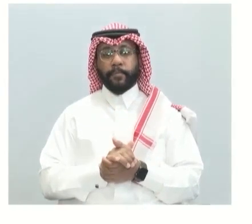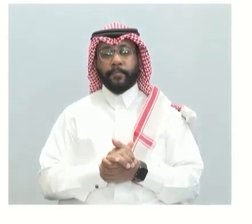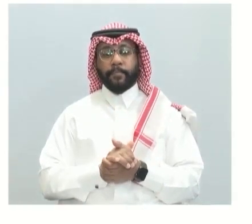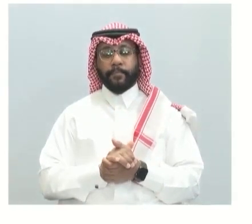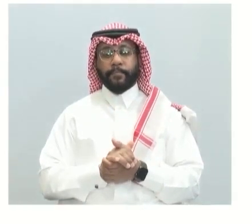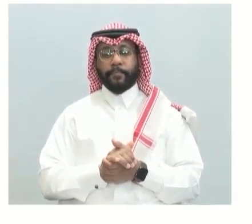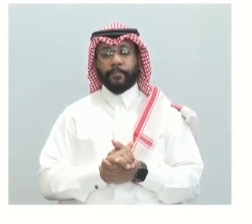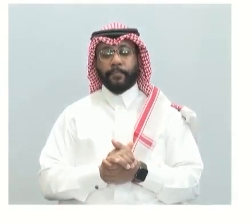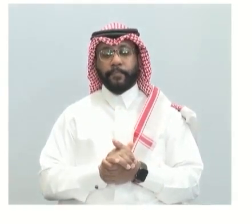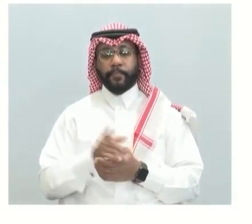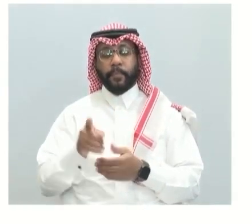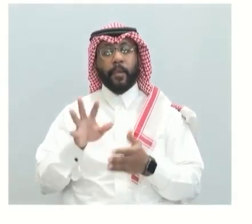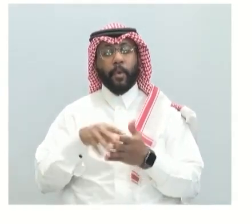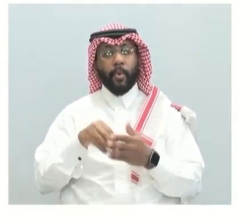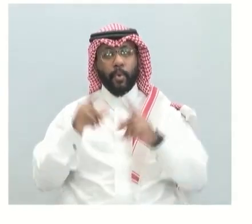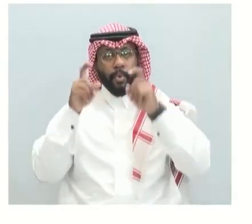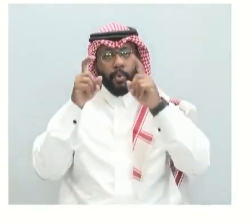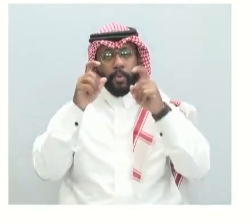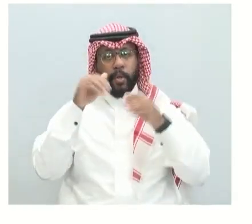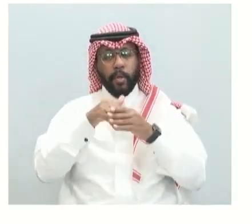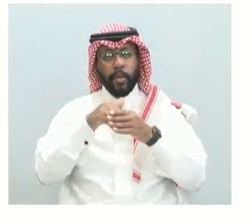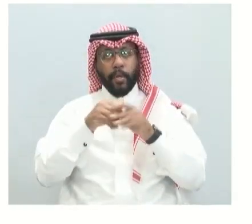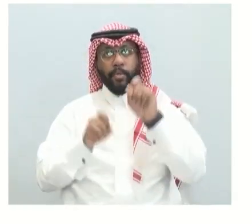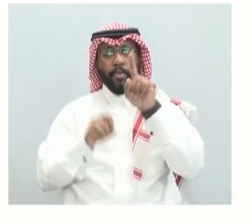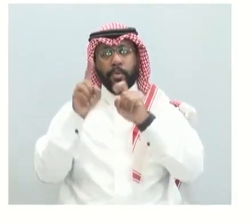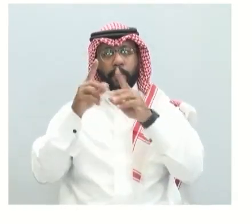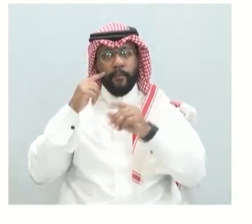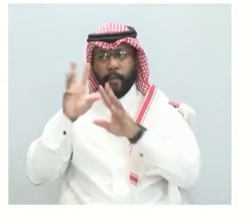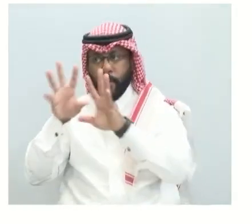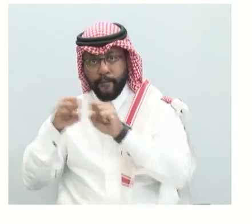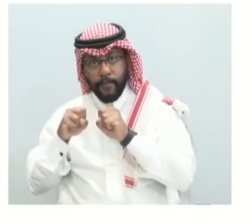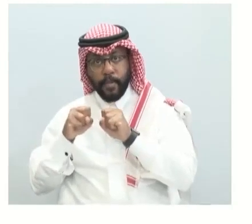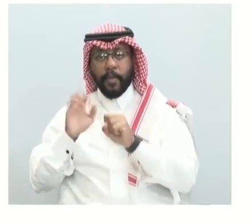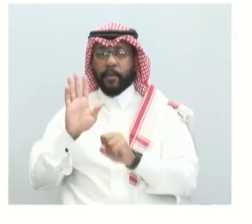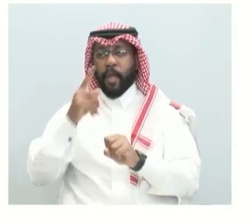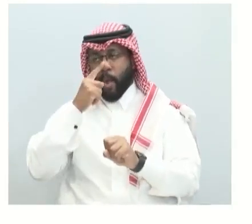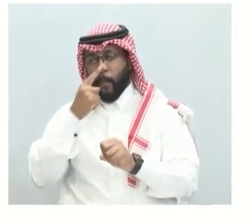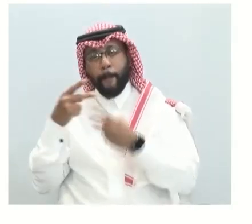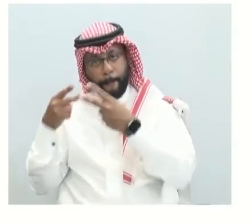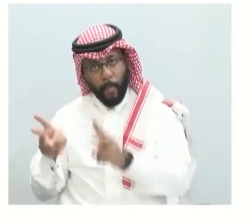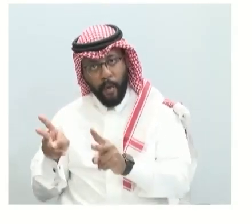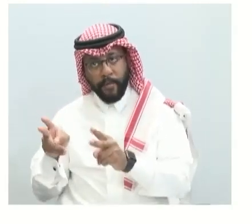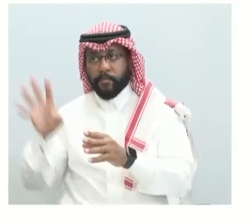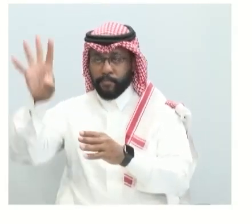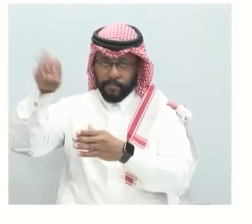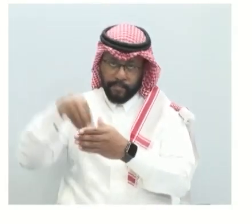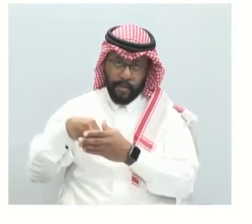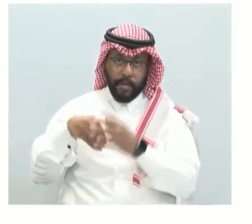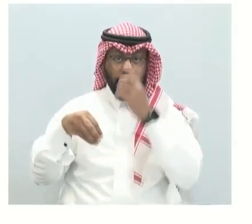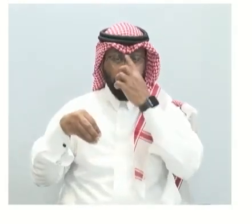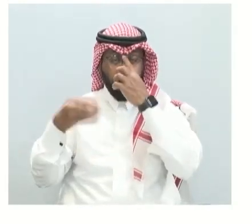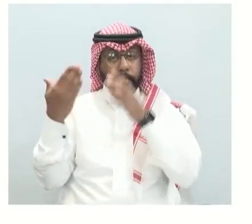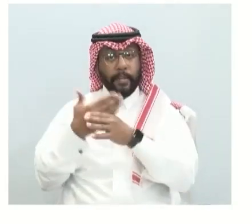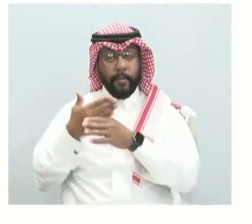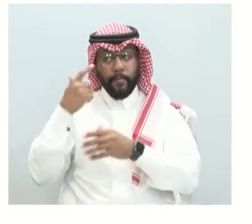ماذا يجب علي الحصول عليه لاستخدام اي صوره من الانترنت لابد ان احصل على تصريح واذن من الاستخدام